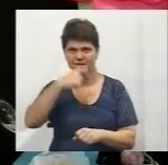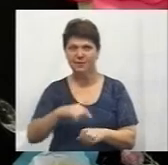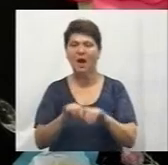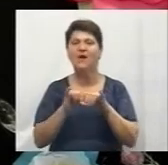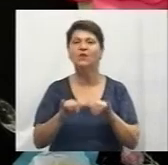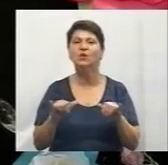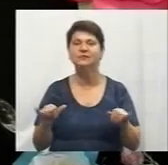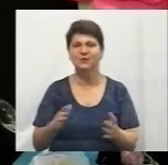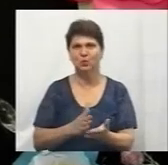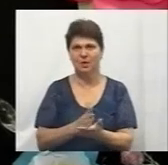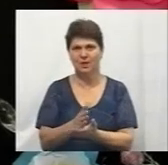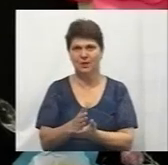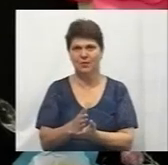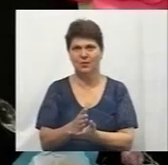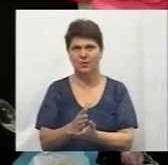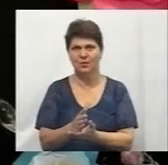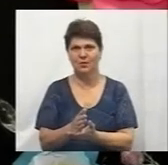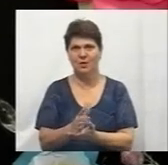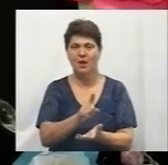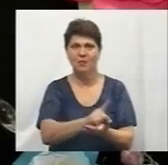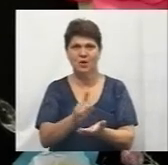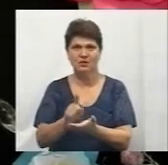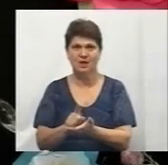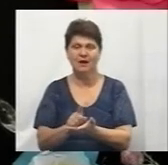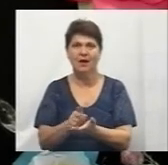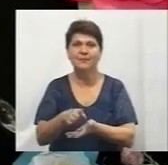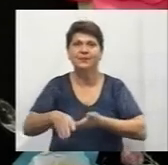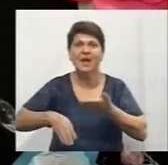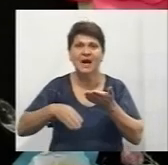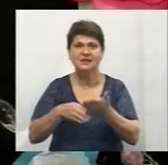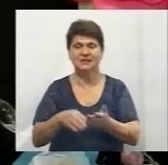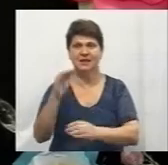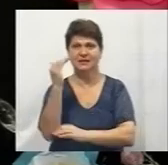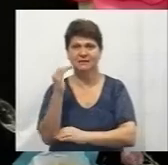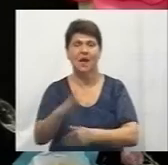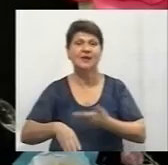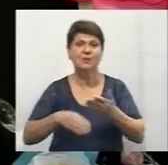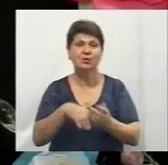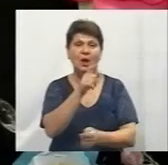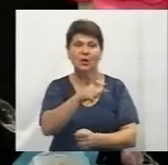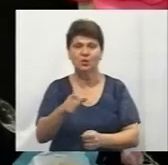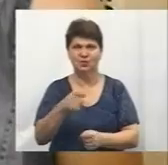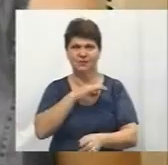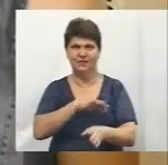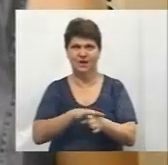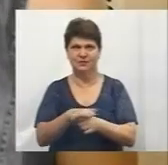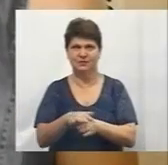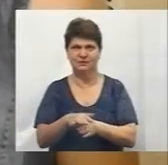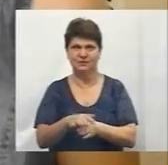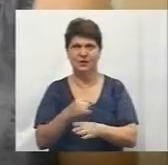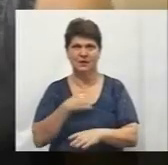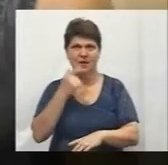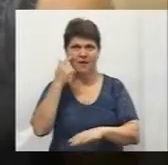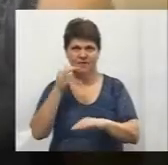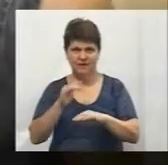в цьому напрямку. І якраз посада асистента дитини, вона зможе допомогти також людям реалізовуватися в цьому напрямку. Я фактично